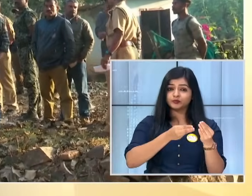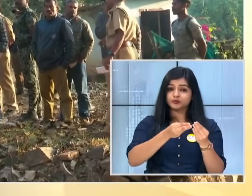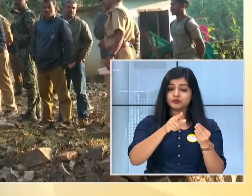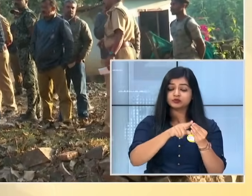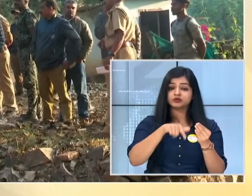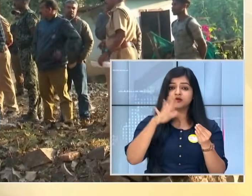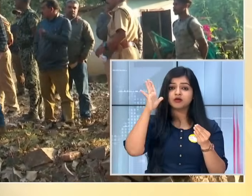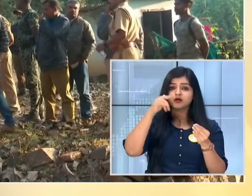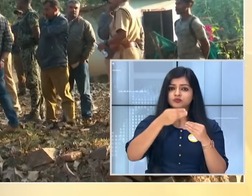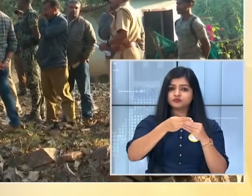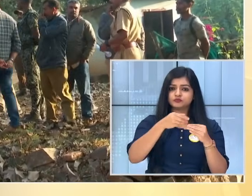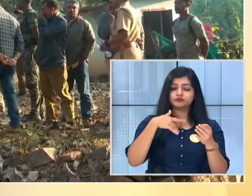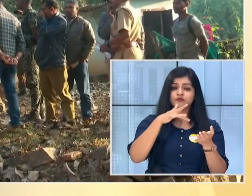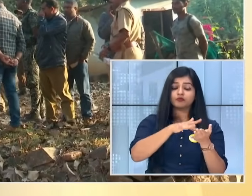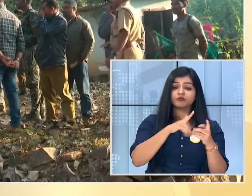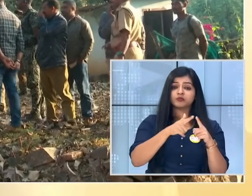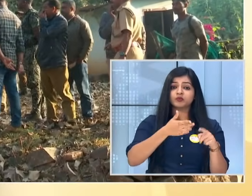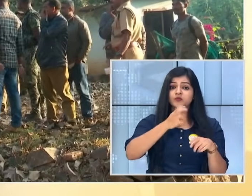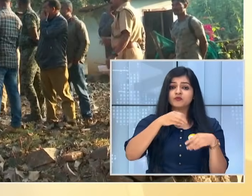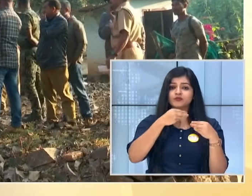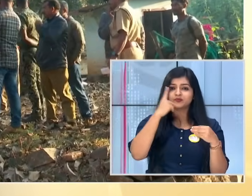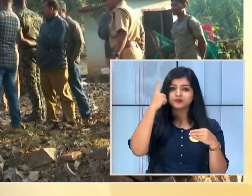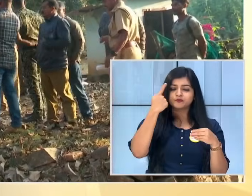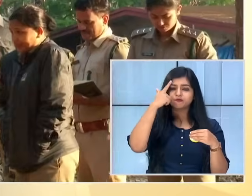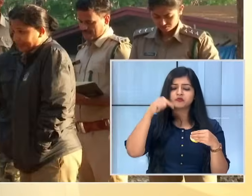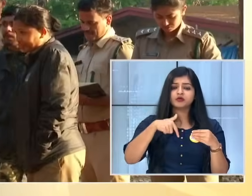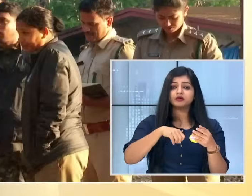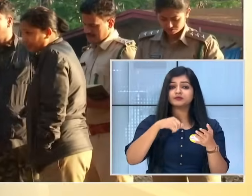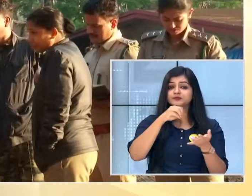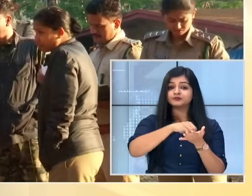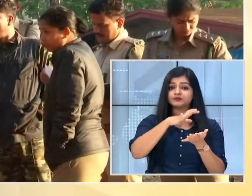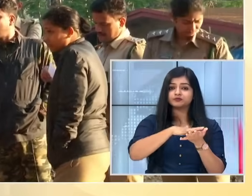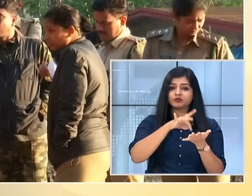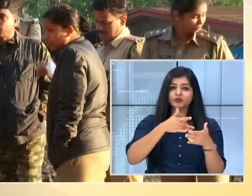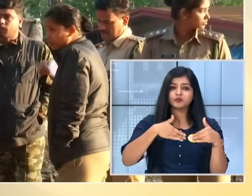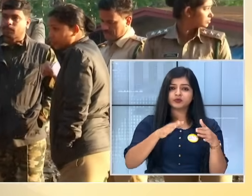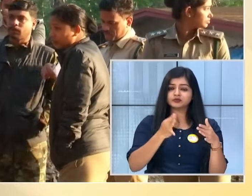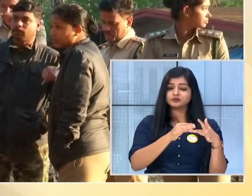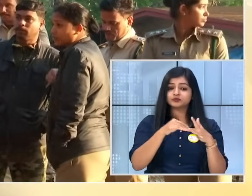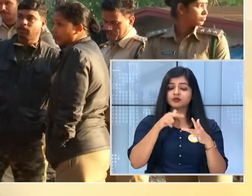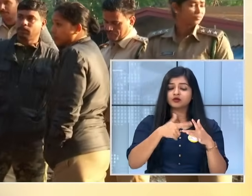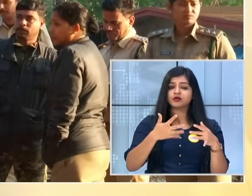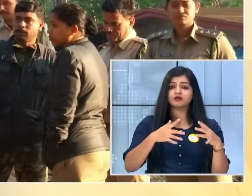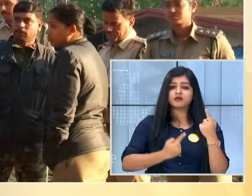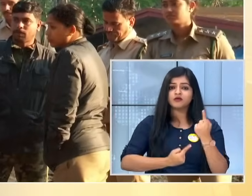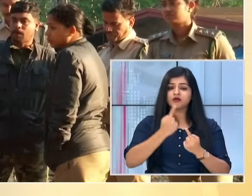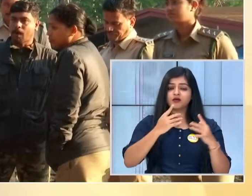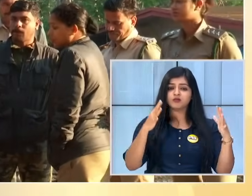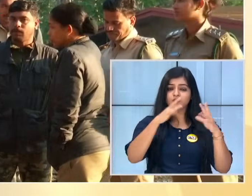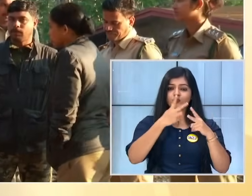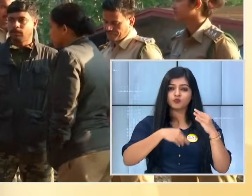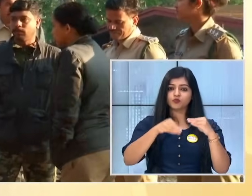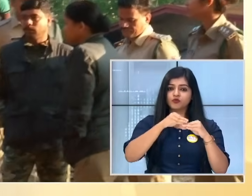വനംവകുപ്പ് ഉദ്യോഗസ്ഥർക്ക് കഴിയുന്നുണ്ട്. പക്ഷേ വെടിവെക്കാൻ കഴിയുന്നില്ല. അത് ഇവിടുത്തെ ഭൂമിശാസ്ത്രമാണ് ഇതിൻ്റെ പ്രശ്നം. കാരണം പൊന്തക്കാടുകൾ നിറഞ്ഞ പ്രദേശം, അതോടൊപ്പം